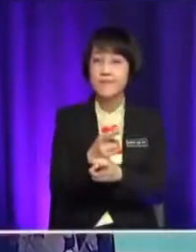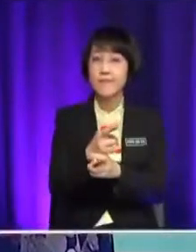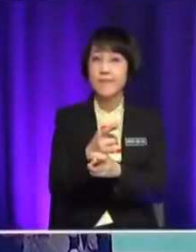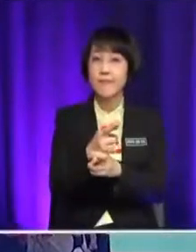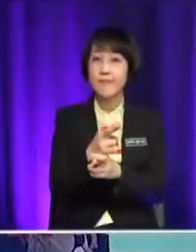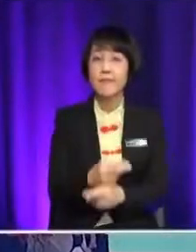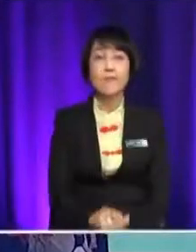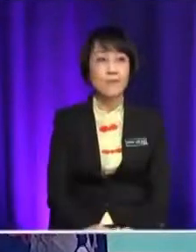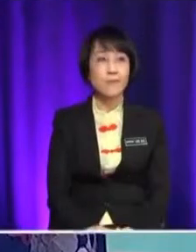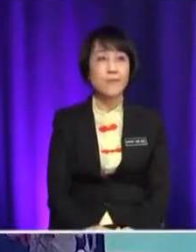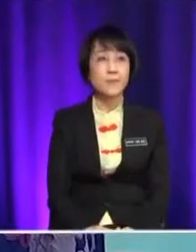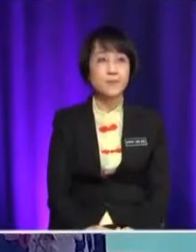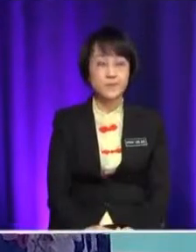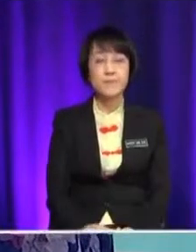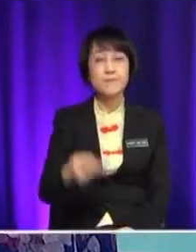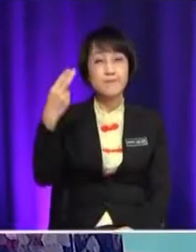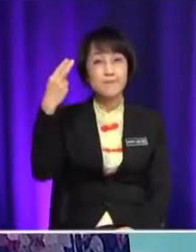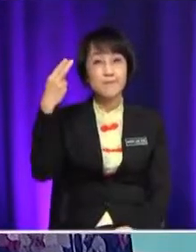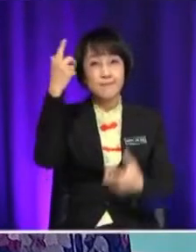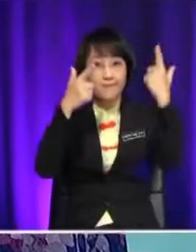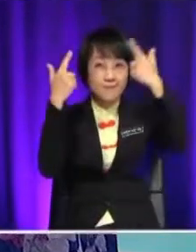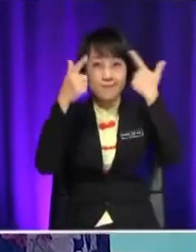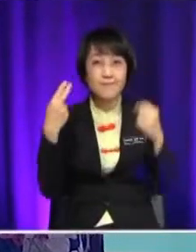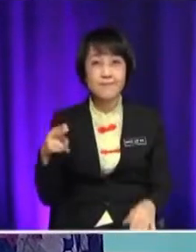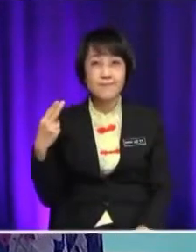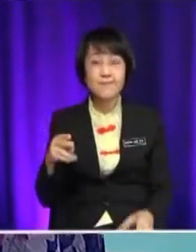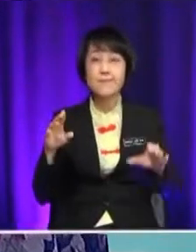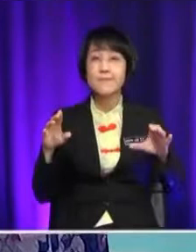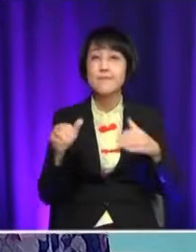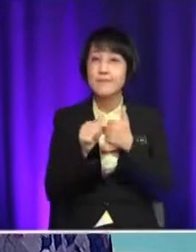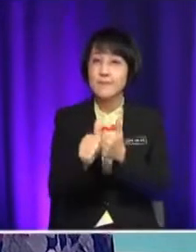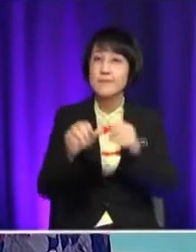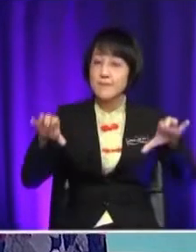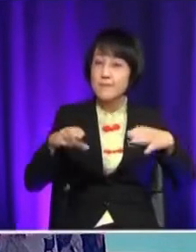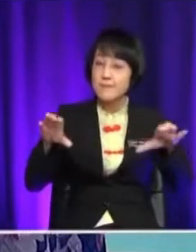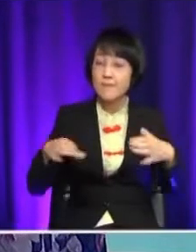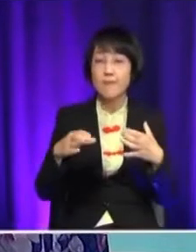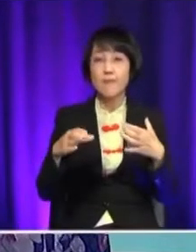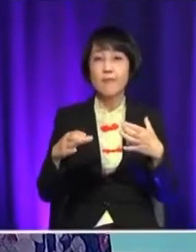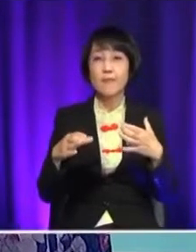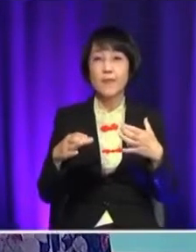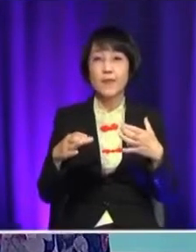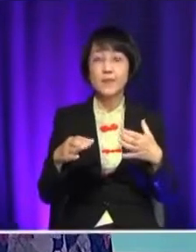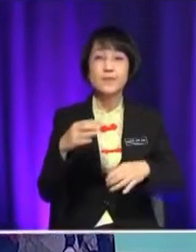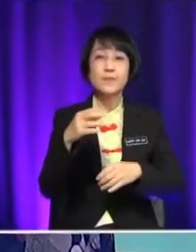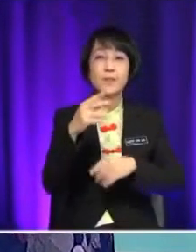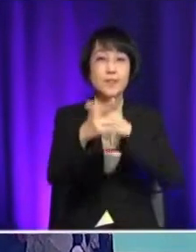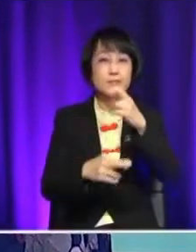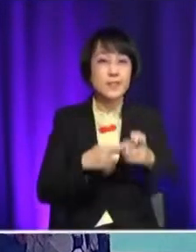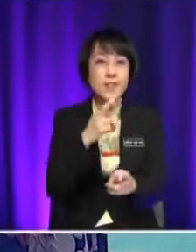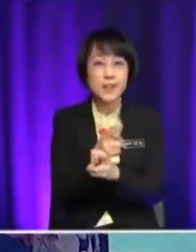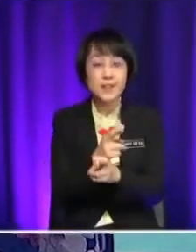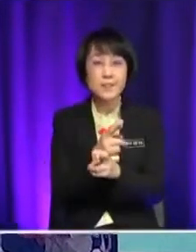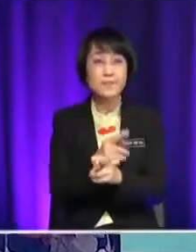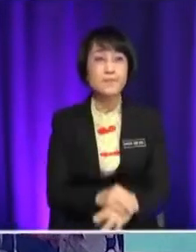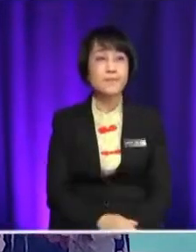pelancong hijau ialah pelancong yang mengamalkan amalan kita semula. Seperti yang kita sebut tadi tu kan. Di mana-mana saja kita